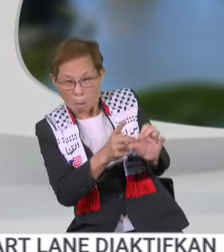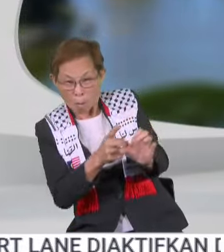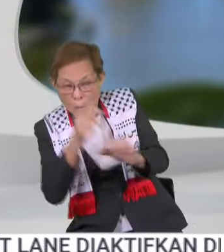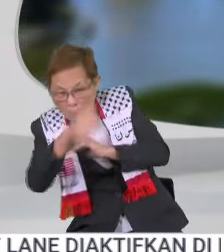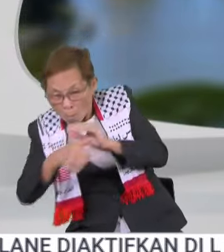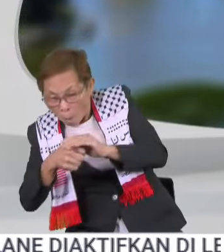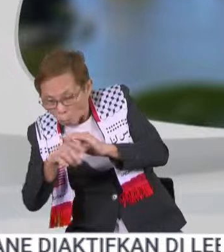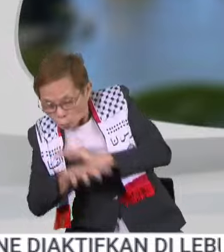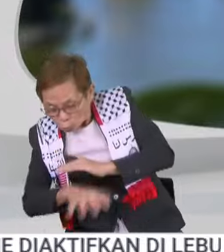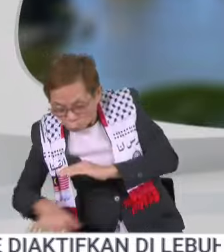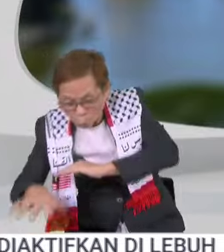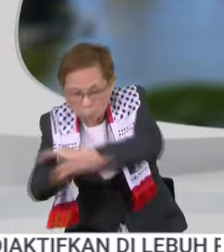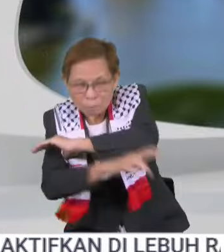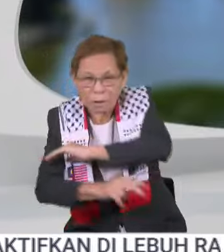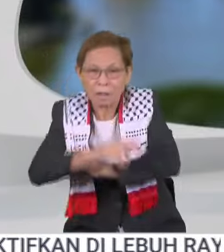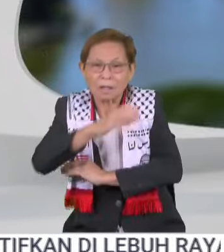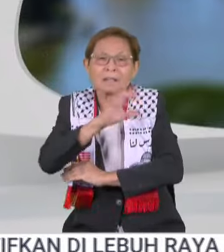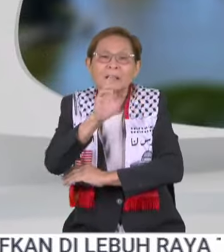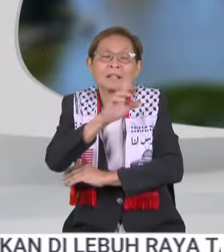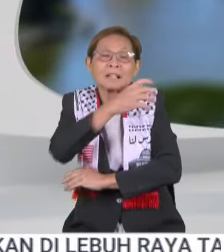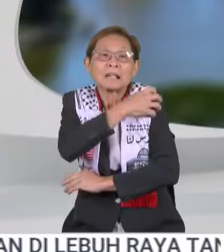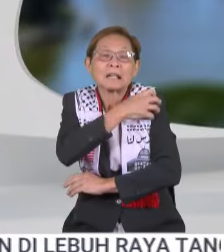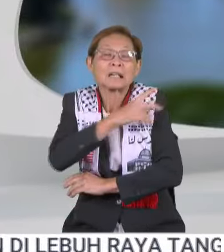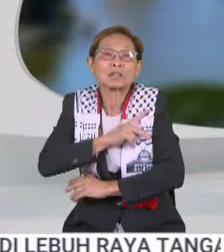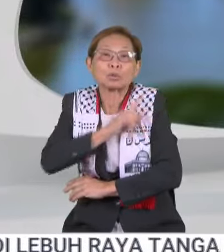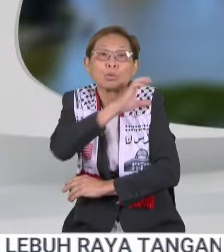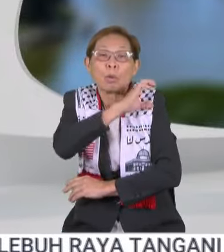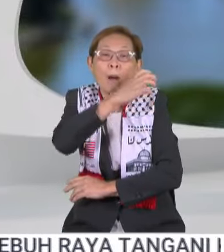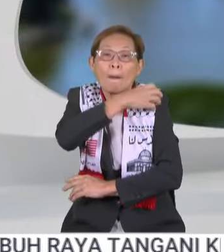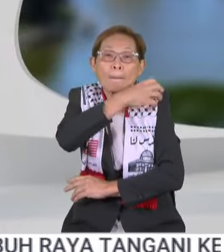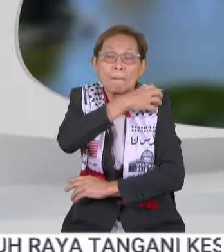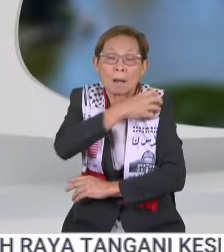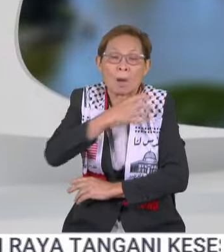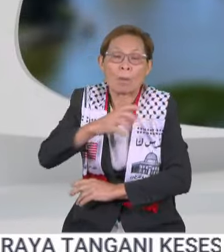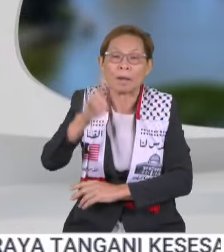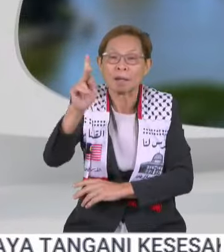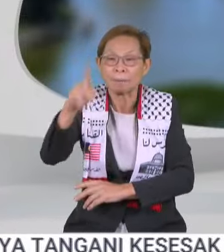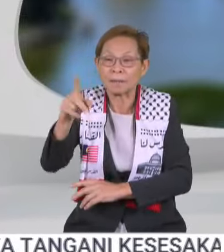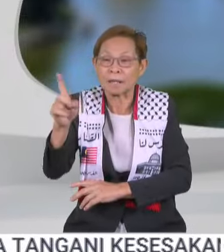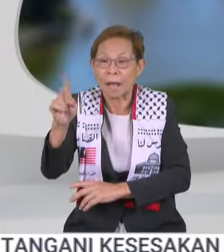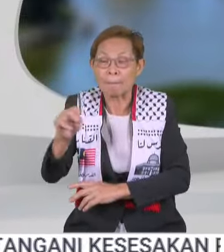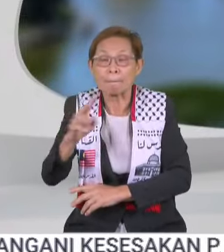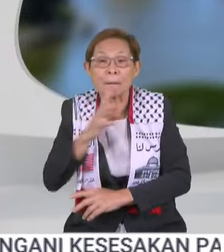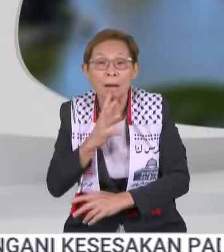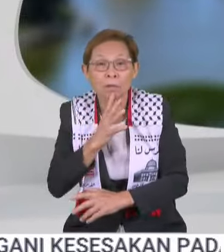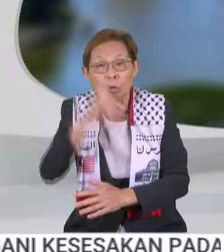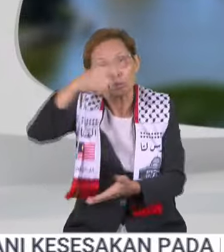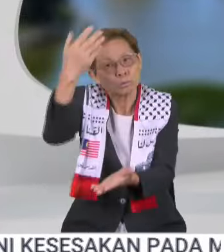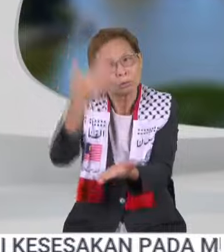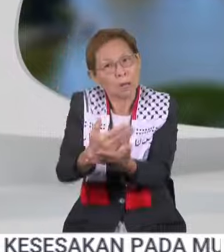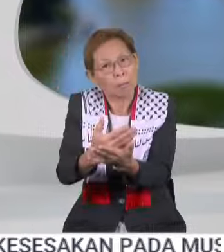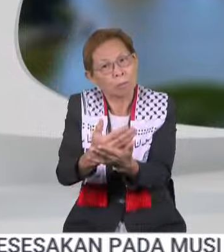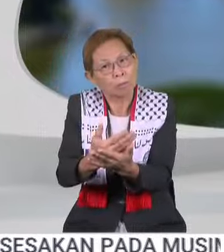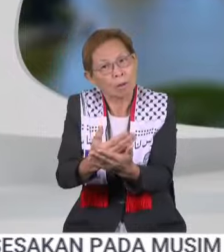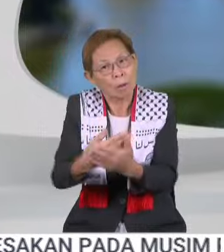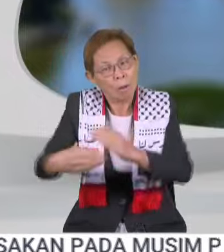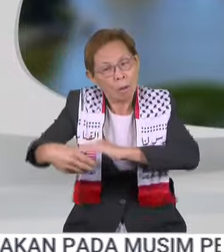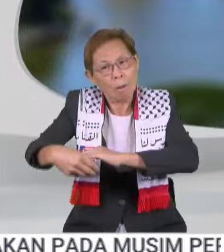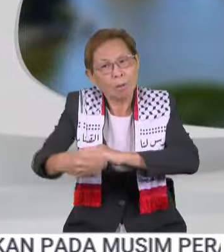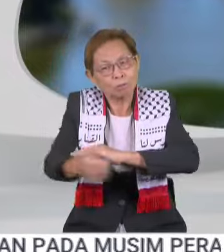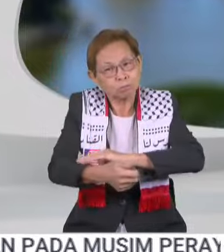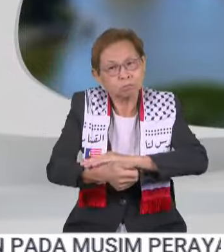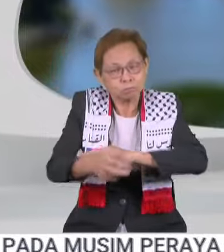negeri. Ketua Pegawai Penguatkuasa KPDN Sarawak Peter J. Brinus Agang berkata ia bagi menghentikan penyelewengan bekalan barang